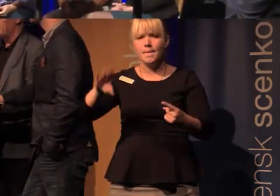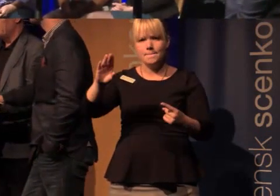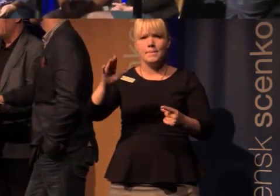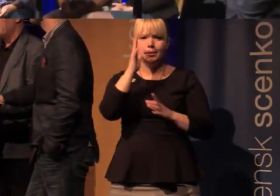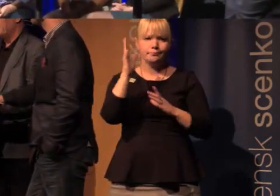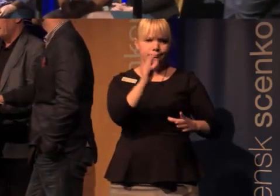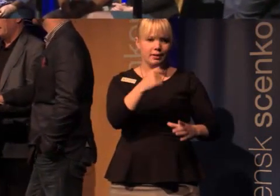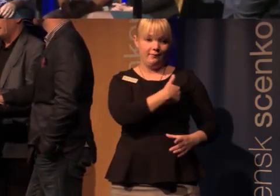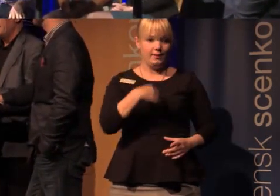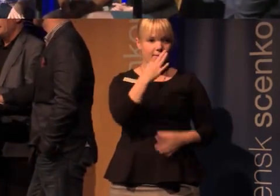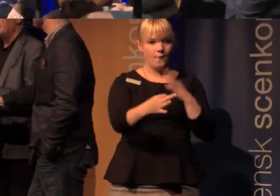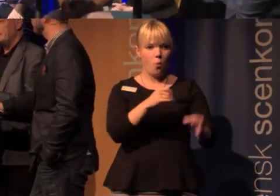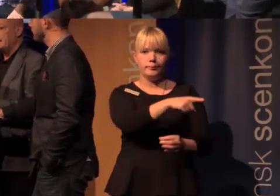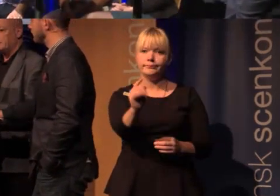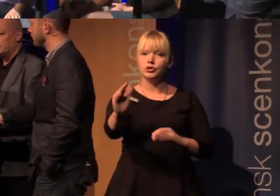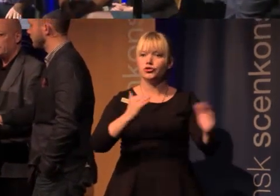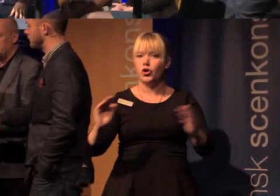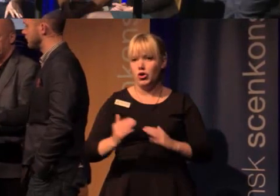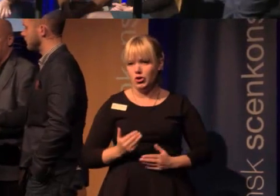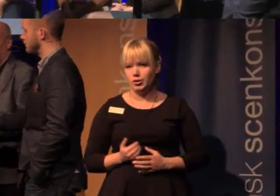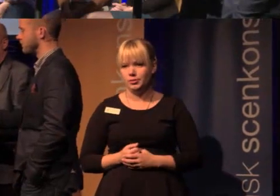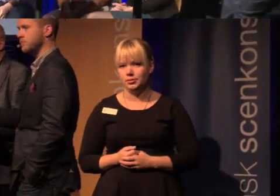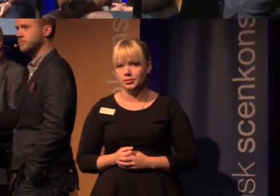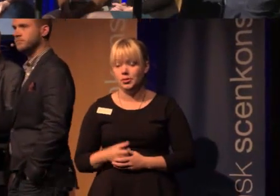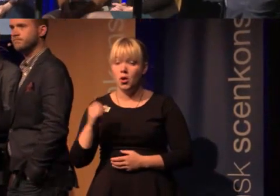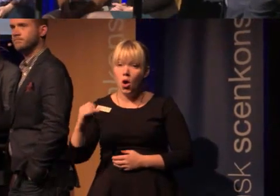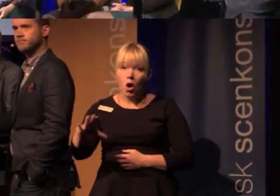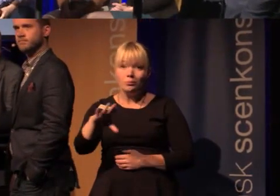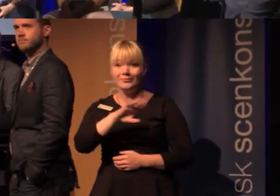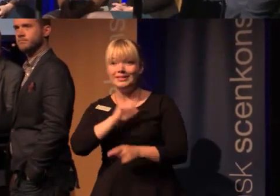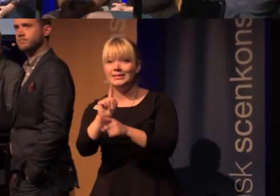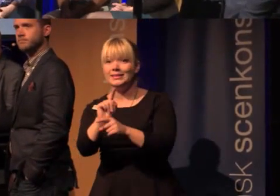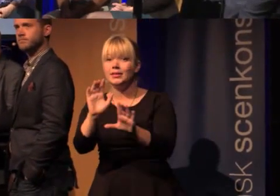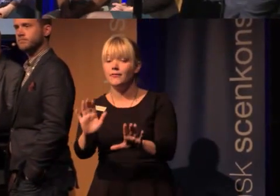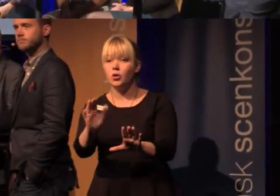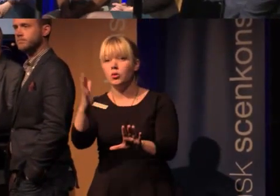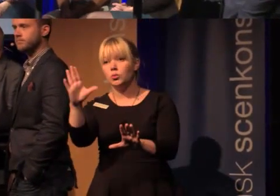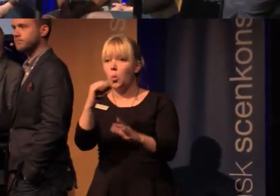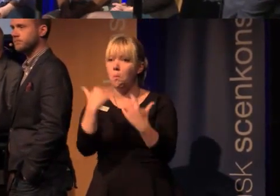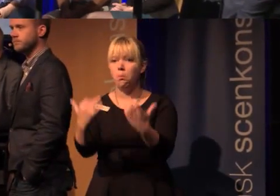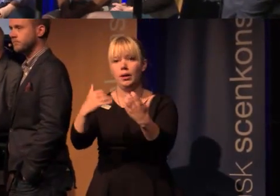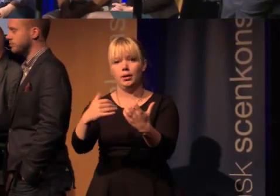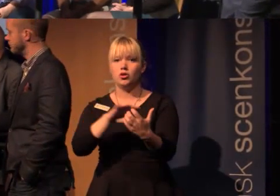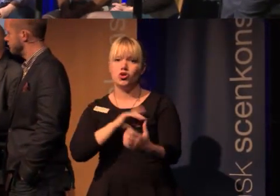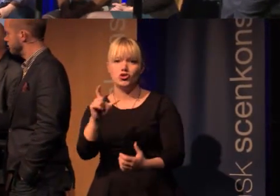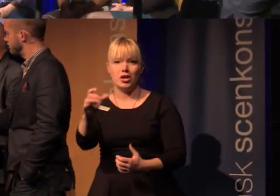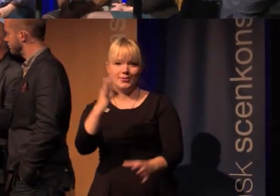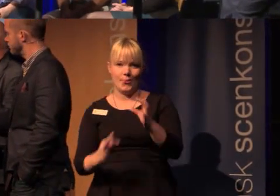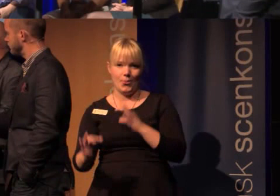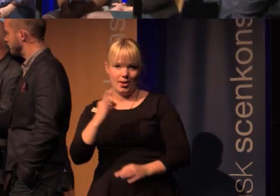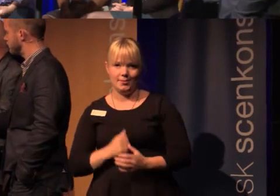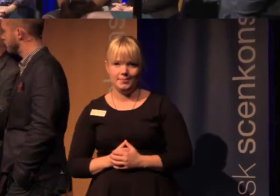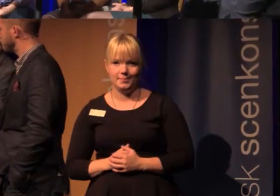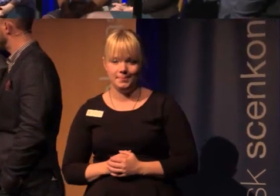Sen får vi se om tiden räcker till att mot slutet släppa in publikfrågor. Så. Men nu kör vi igång. Och den